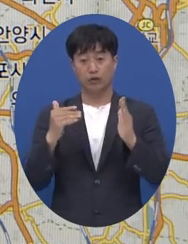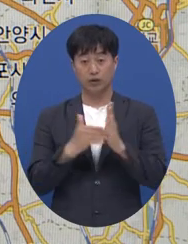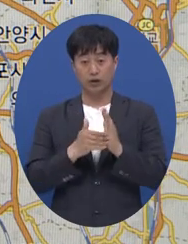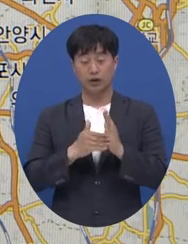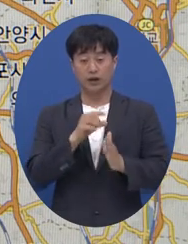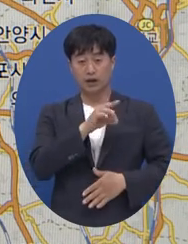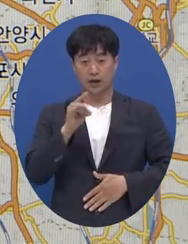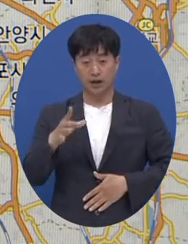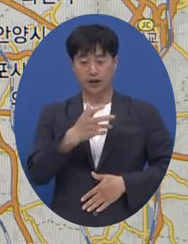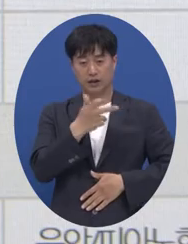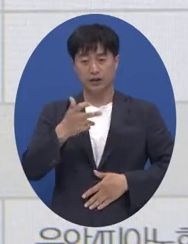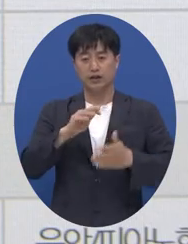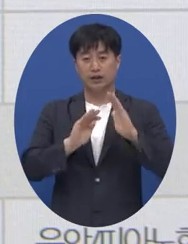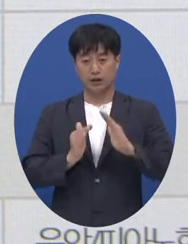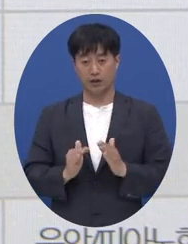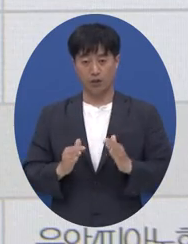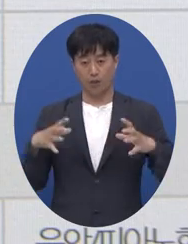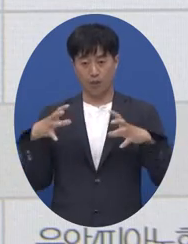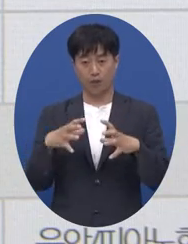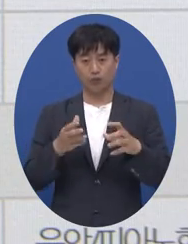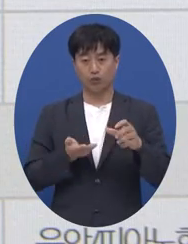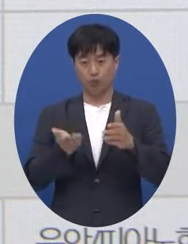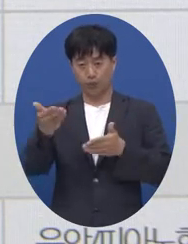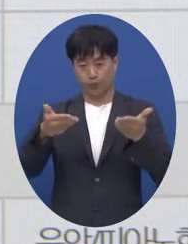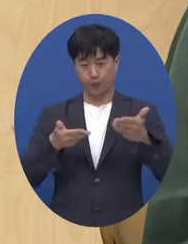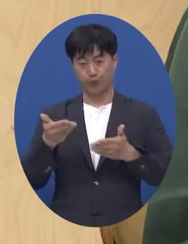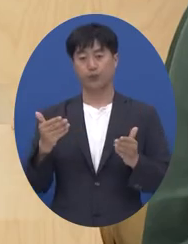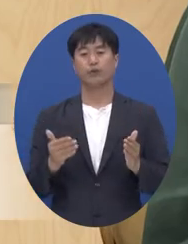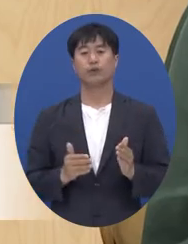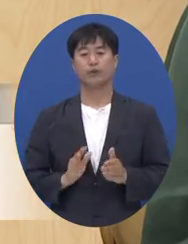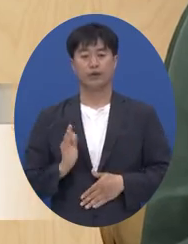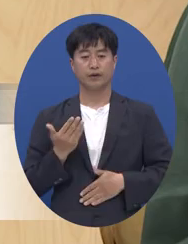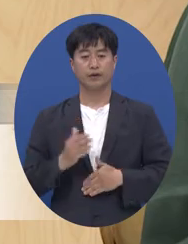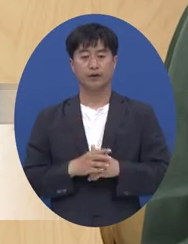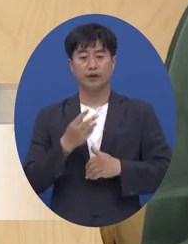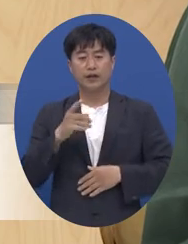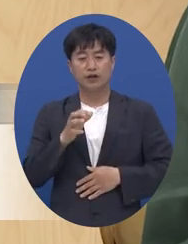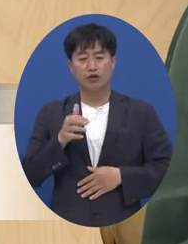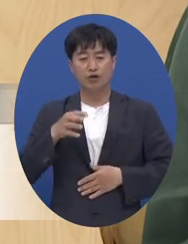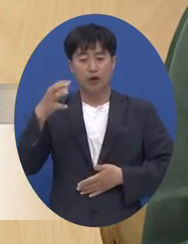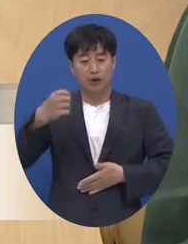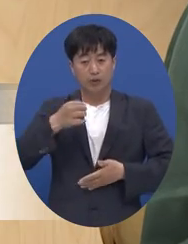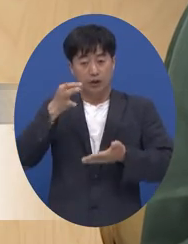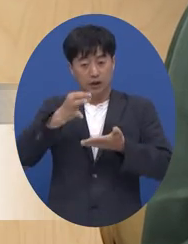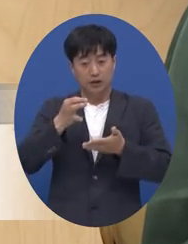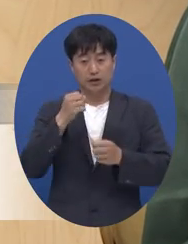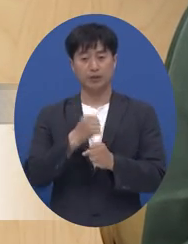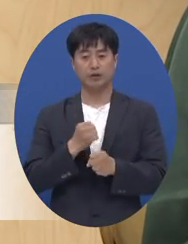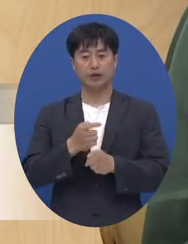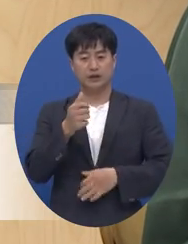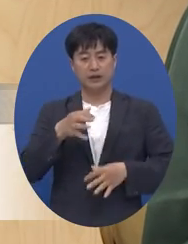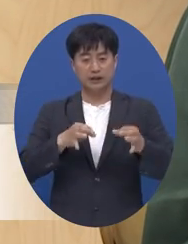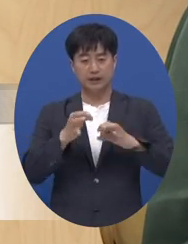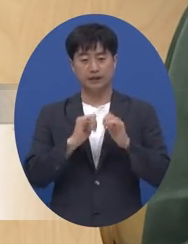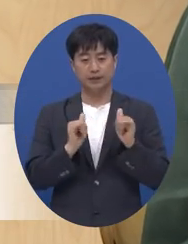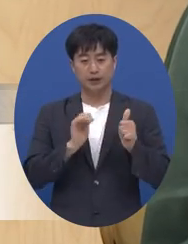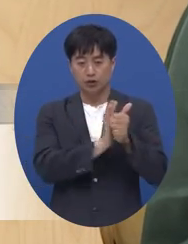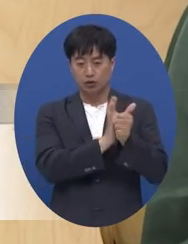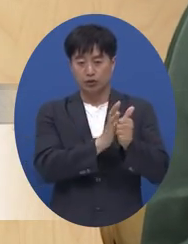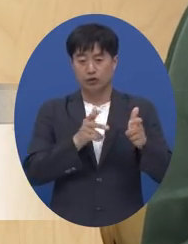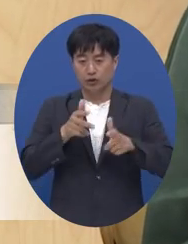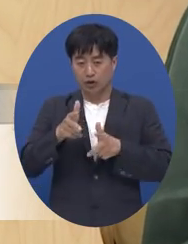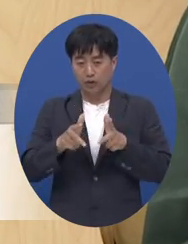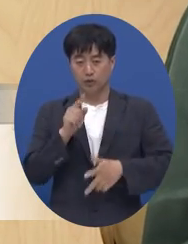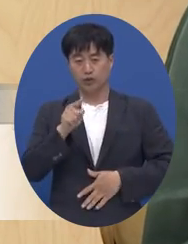분야의 빅데이터를 체계적으로 모아 서로 주고받게 됩니다. 데이터를 가지고 가치를 창출하고 소상공인한테 어떤 지원 사업도 하고